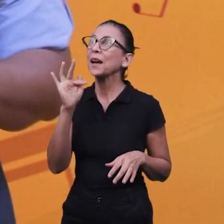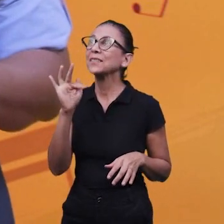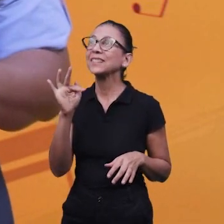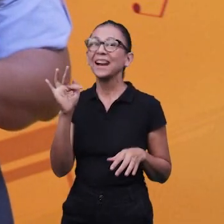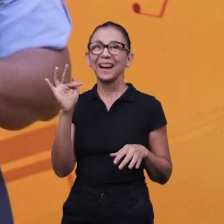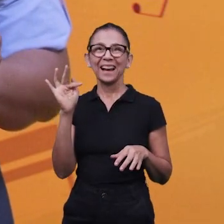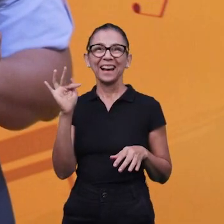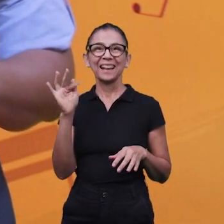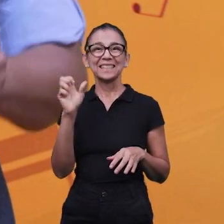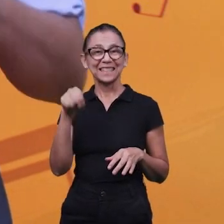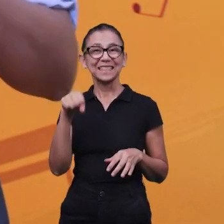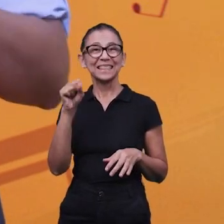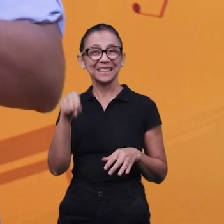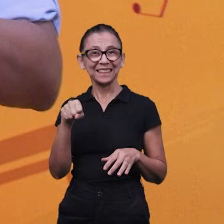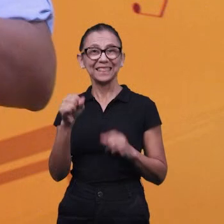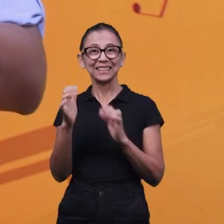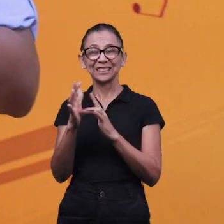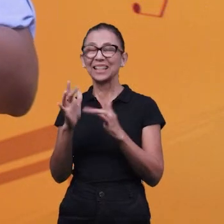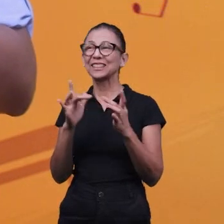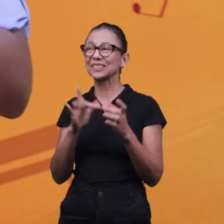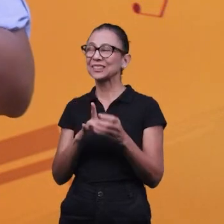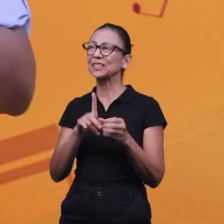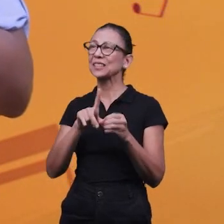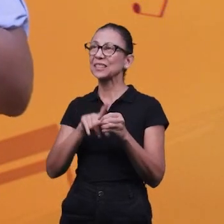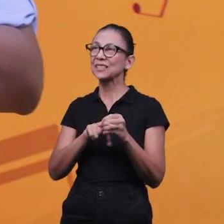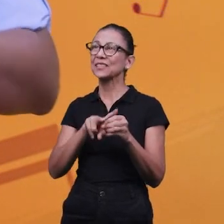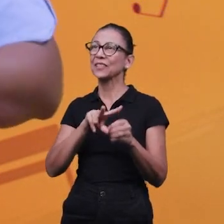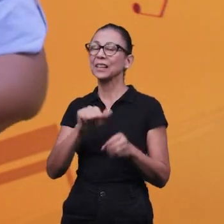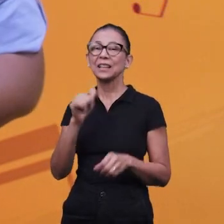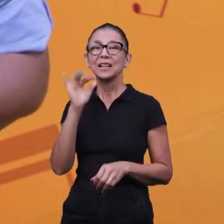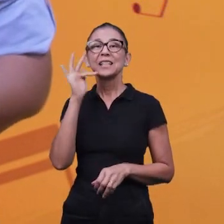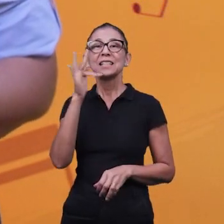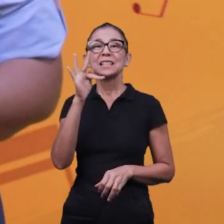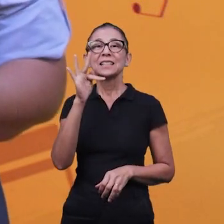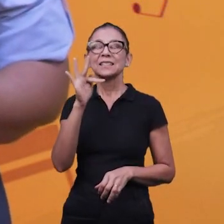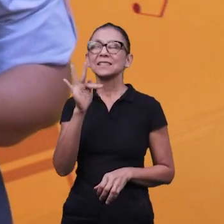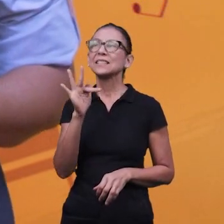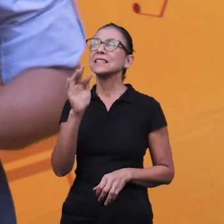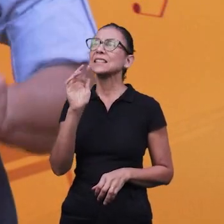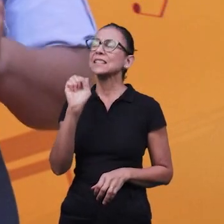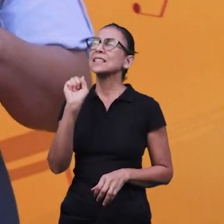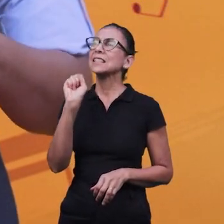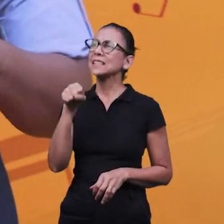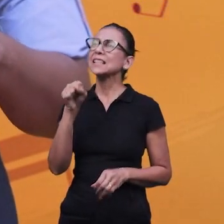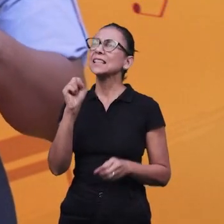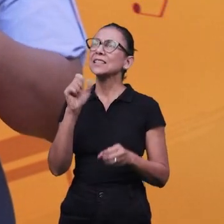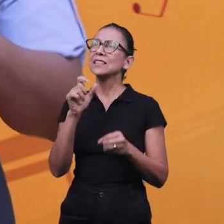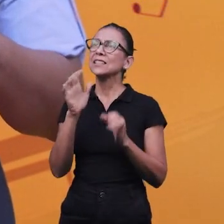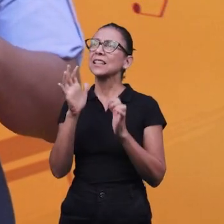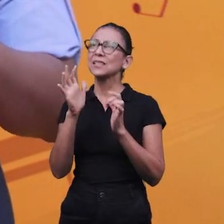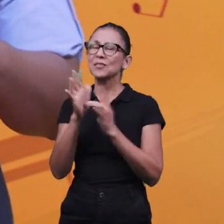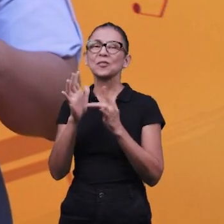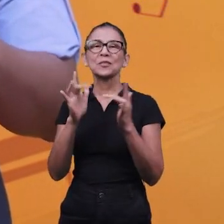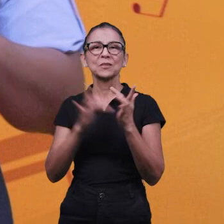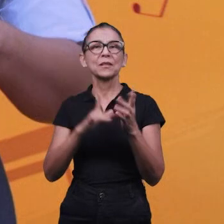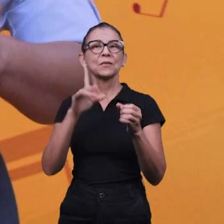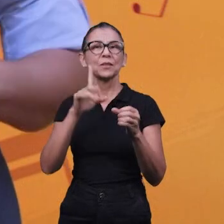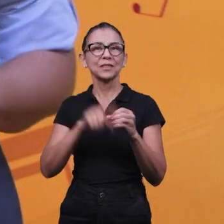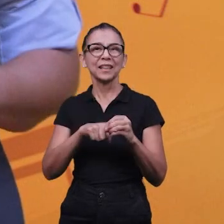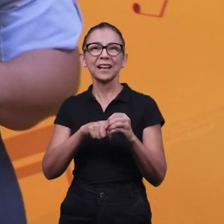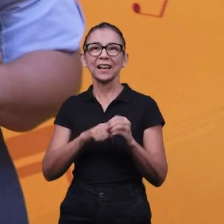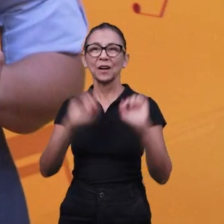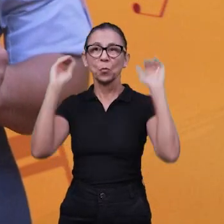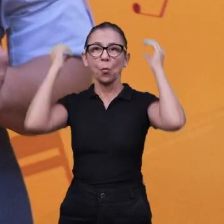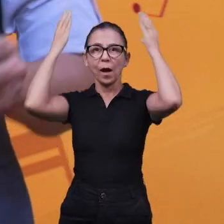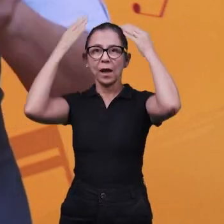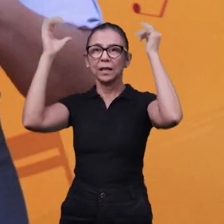Muito em breve o rei vem. Sim, Jesus vem. Muito em breve o rei vem. Sim, Jesus vem.